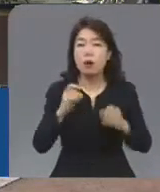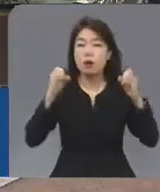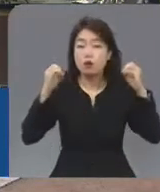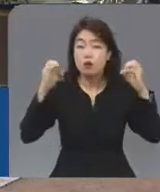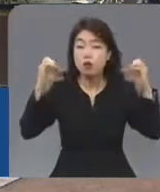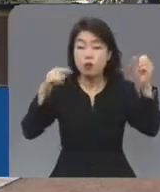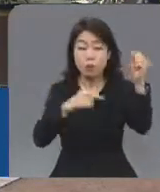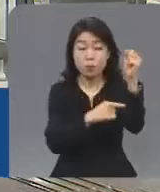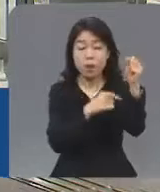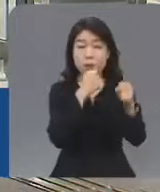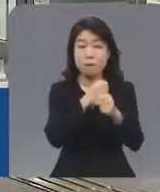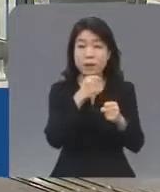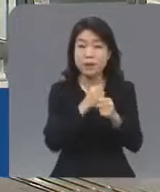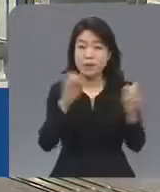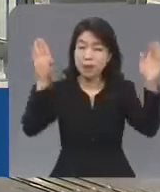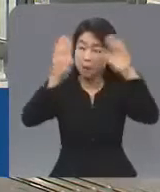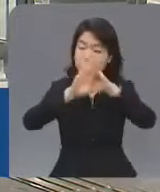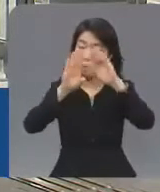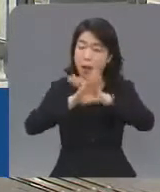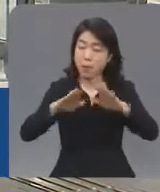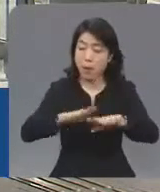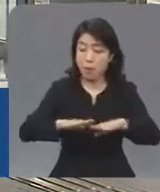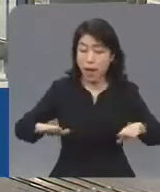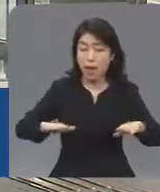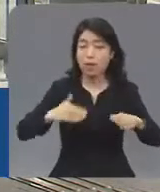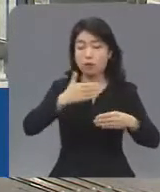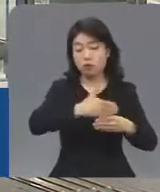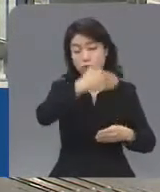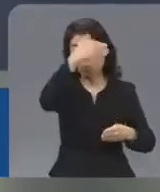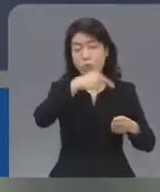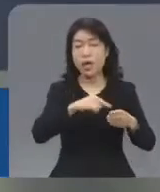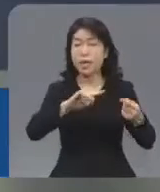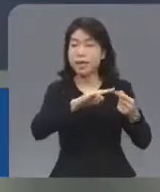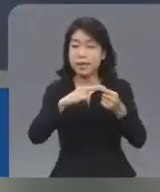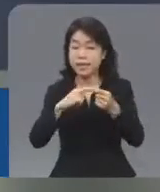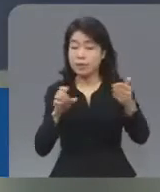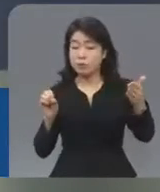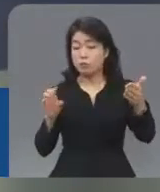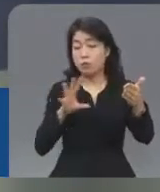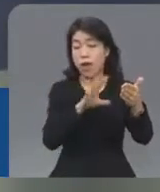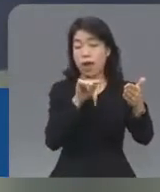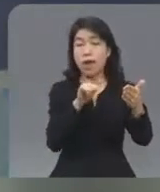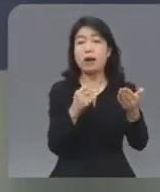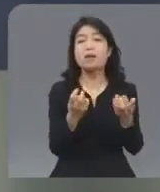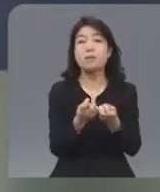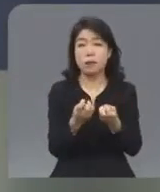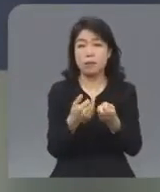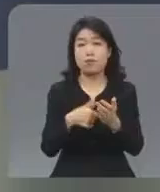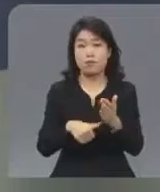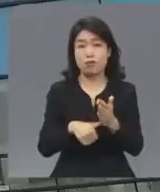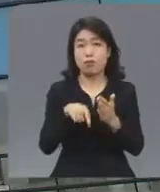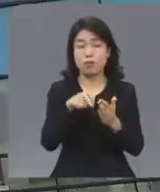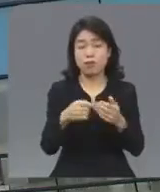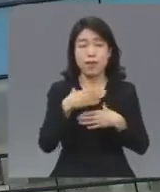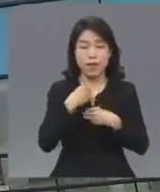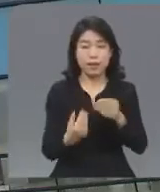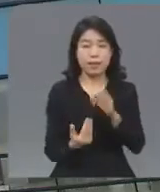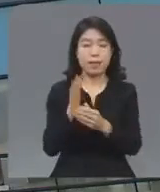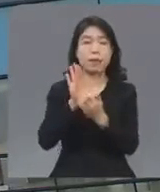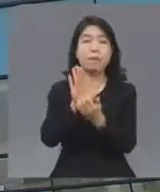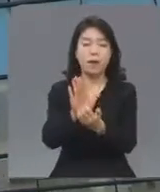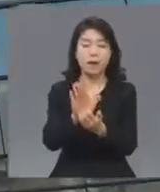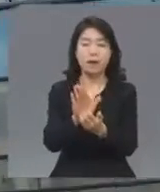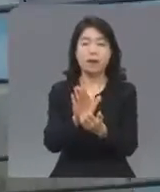기둥에 설치해 밤시간대 바닥 또는 벽면에 특정 로고와 문구를 투영하는 장치로 추락주의 등 안전사고 예방